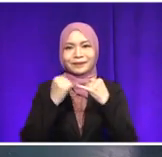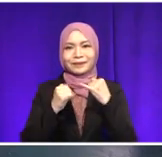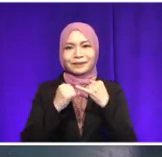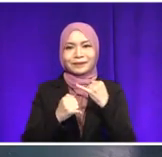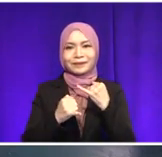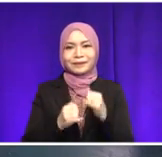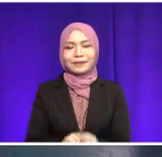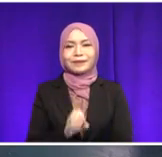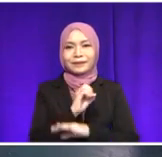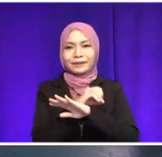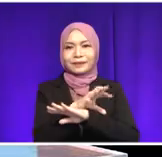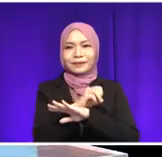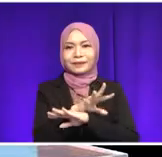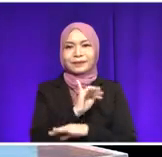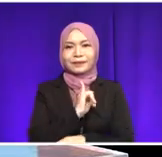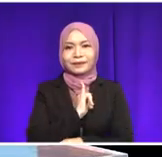untuk